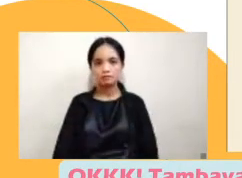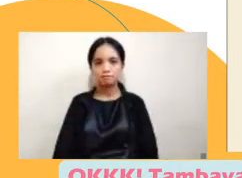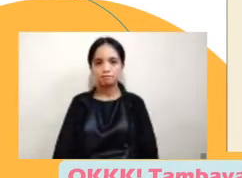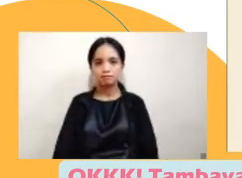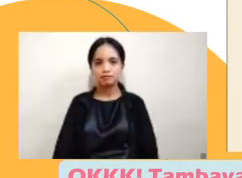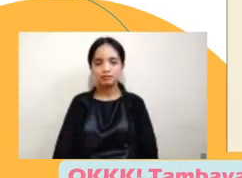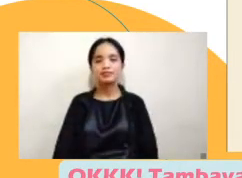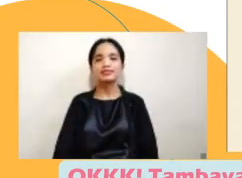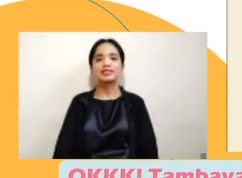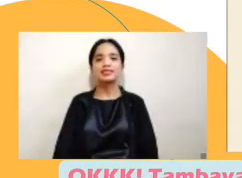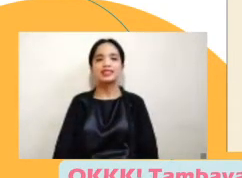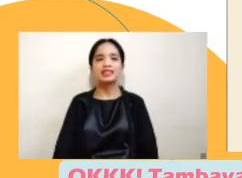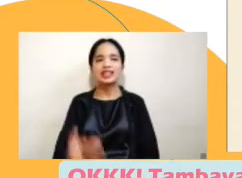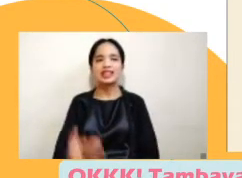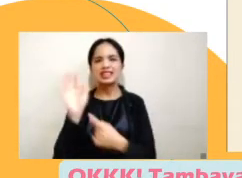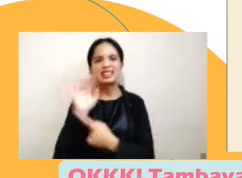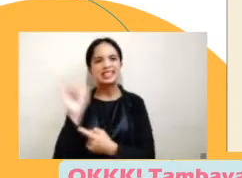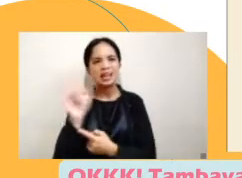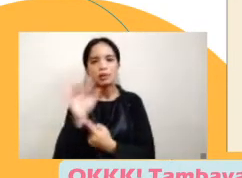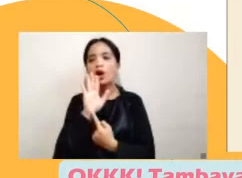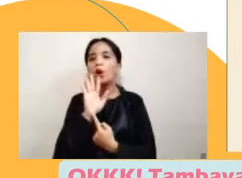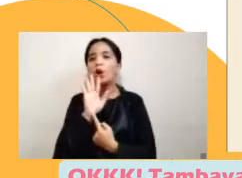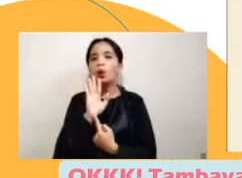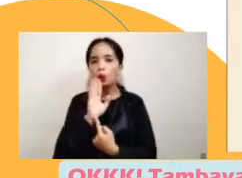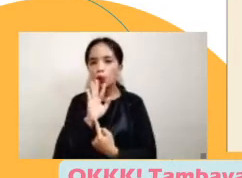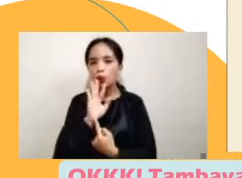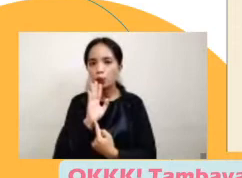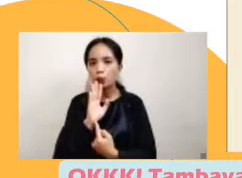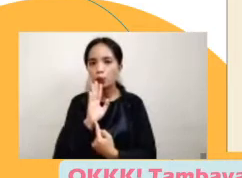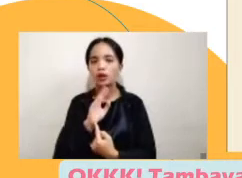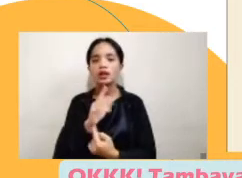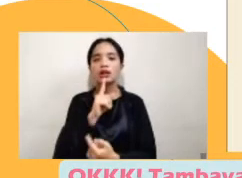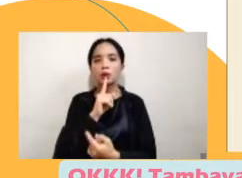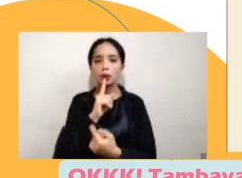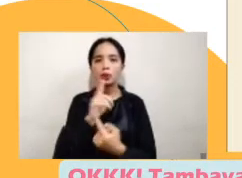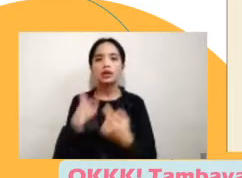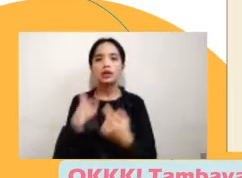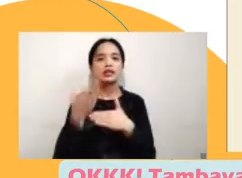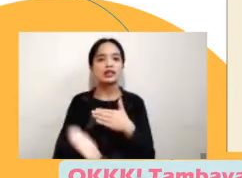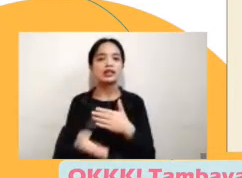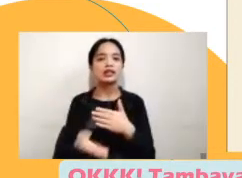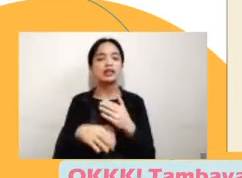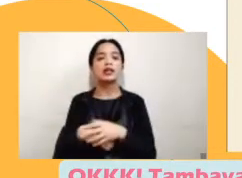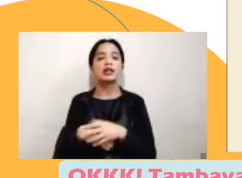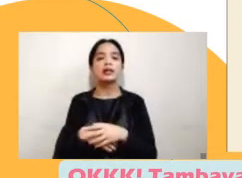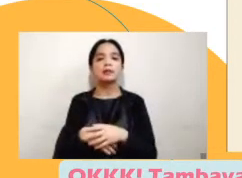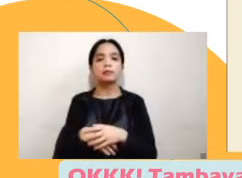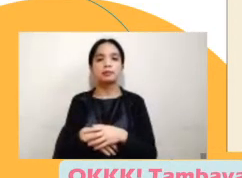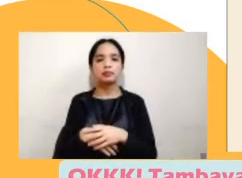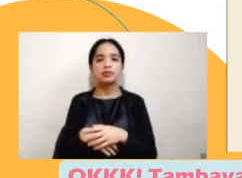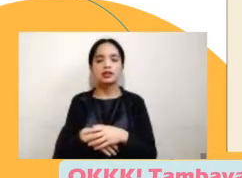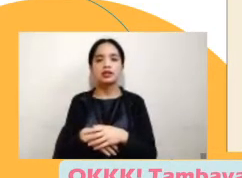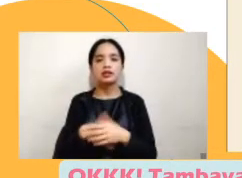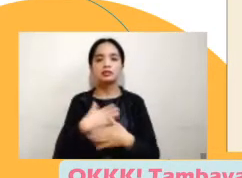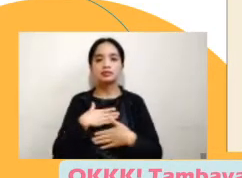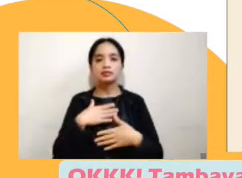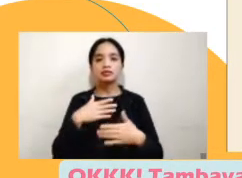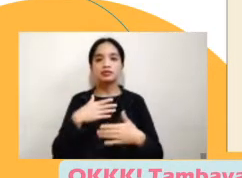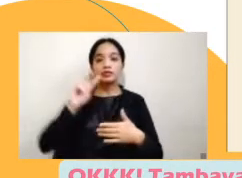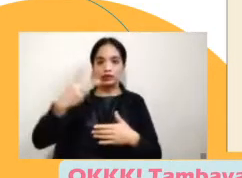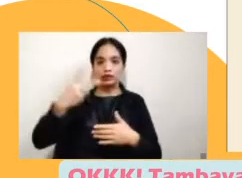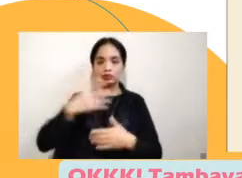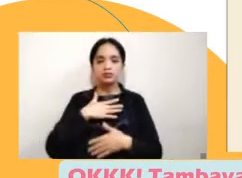Ayan, para nag-blow ng candle, no? Isa pa, pangalawa nating hinga, ha? So, hinga.